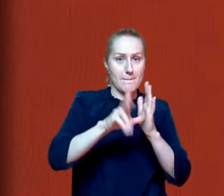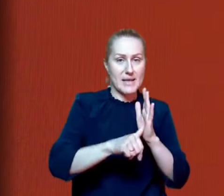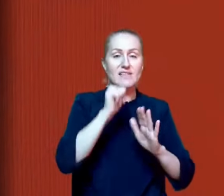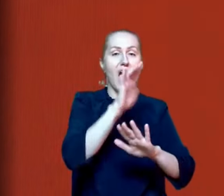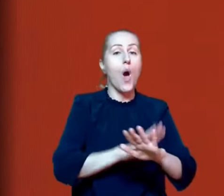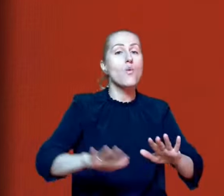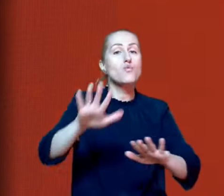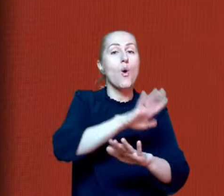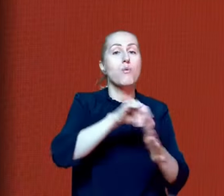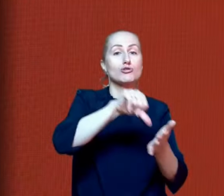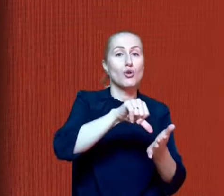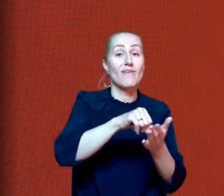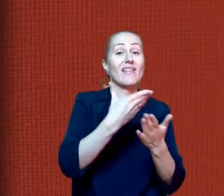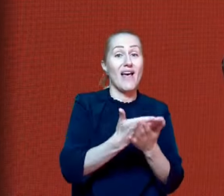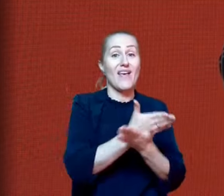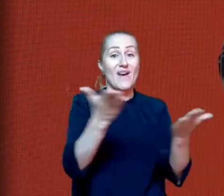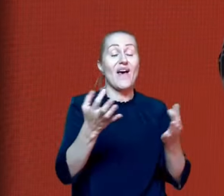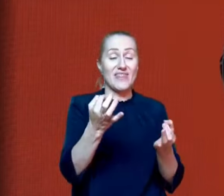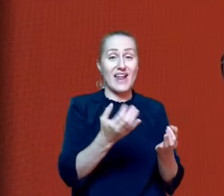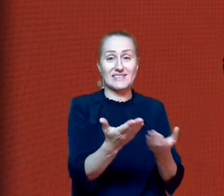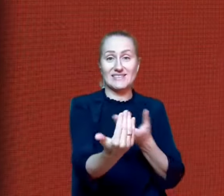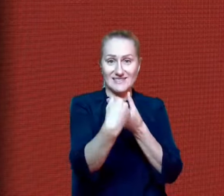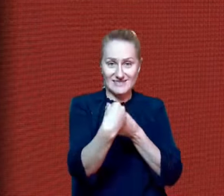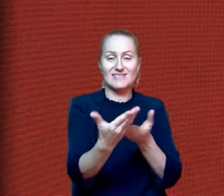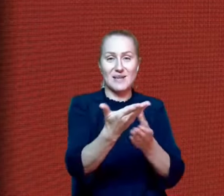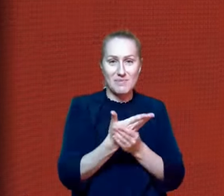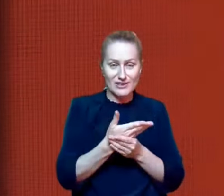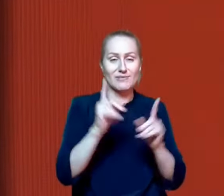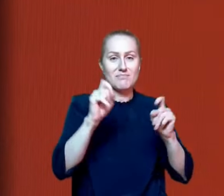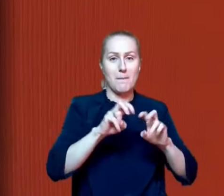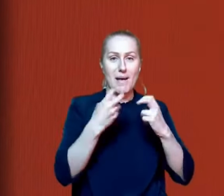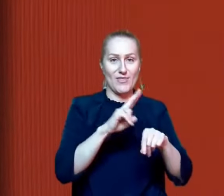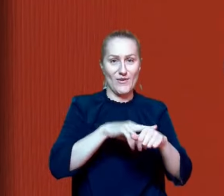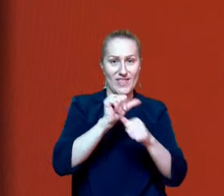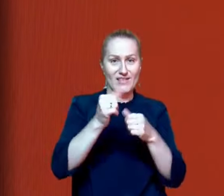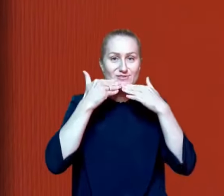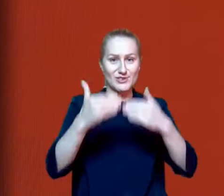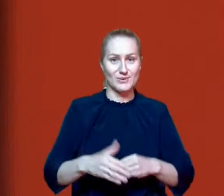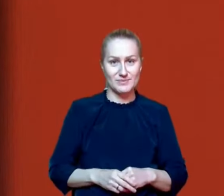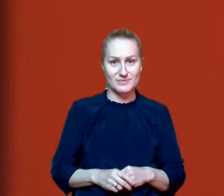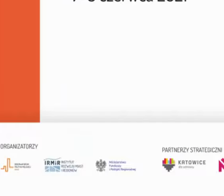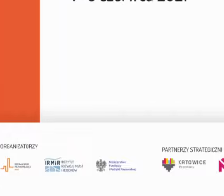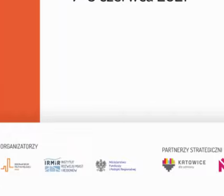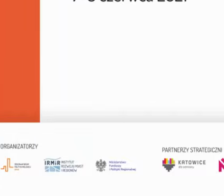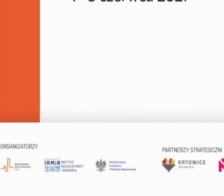Środkowej. Dlatego zapraszam do udziału w panelu o godzinie 11:00. Dziękuję bardzo.